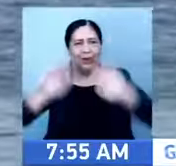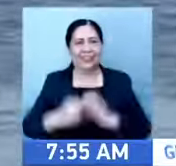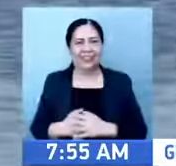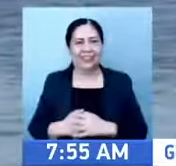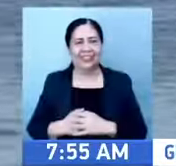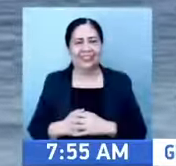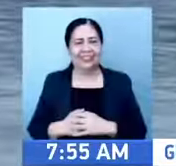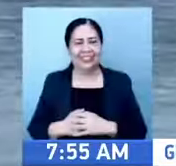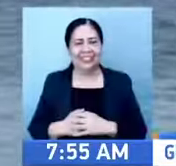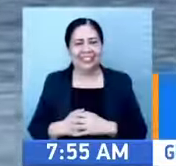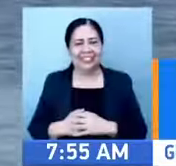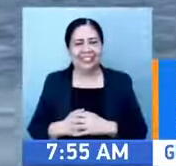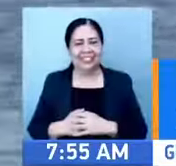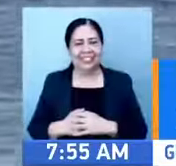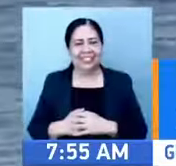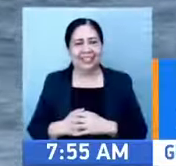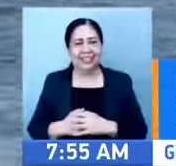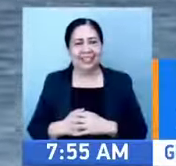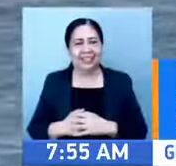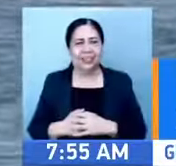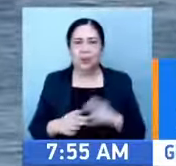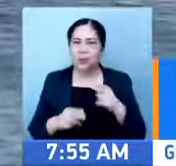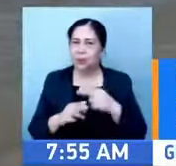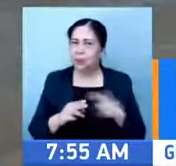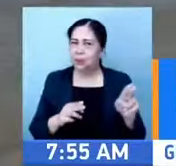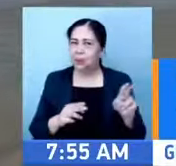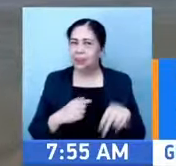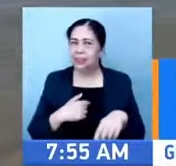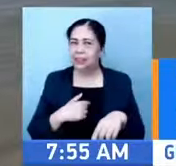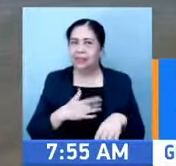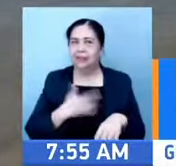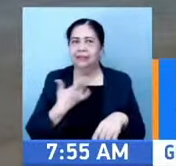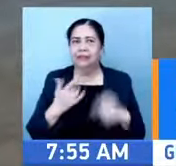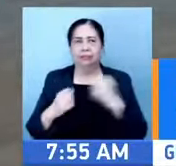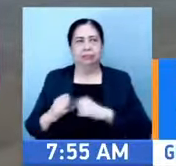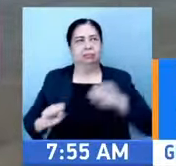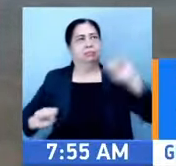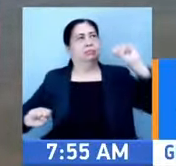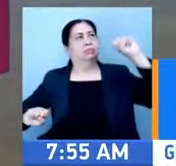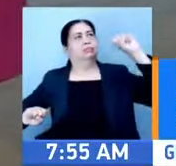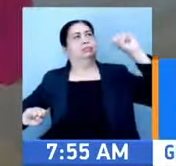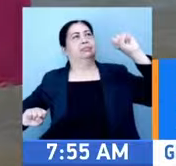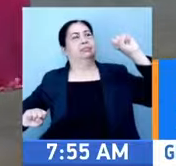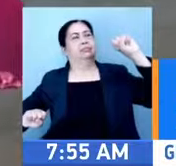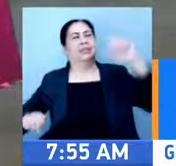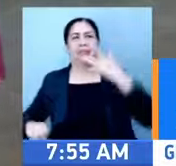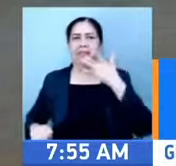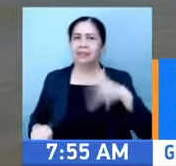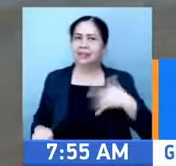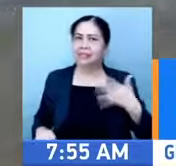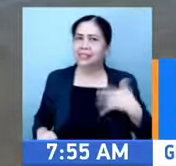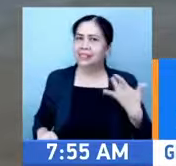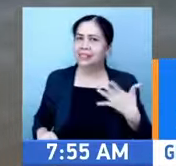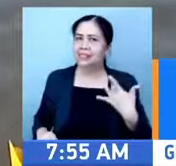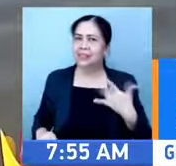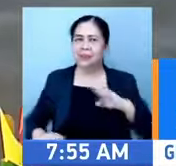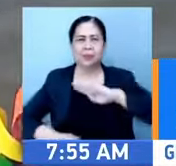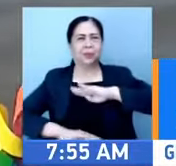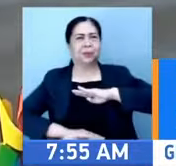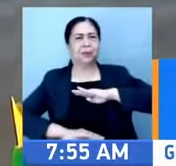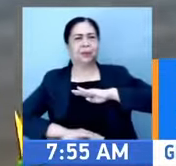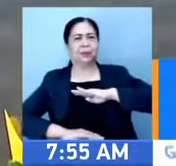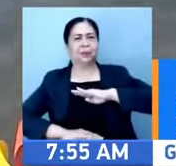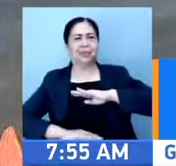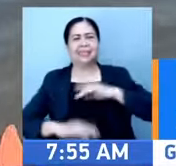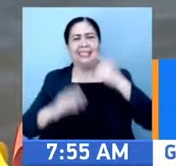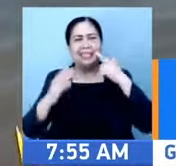For a brief moment, mararamdaman mo ang pagiging superhero at ang sarap sa pakiramdam. Sobrang fulfilling. Jensen, umangat ka pa